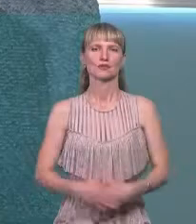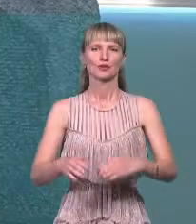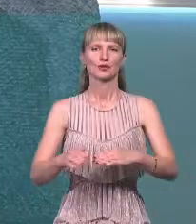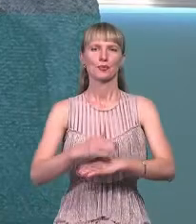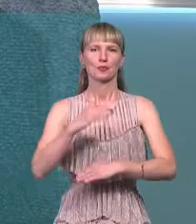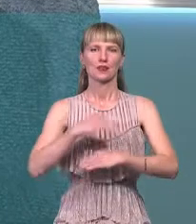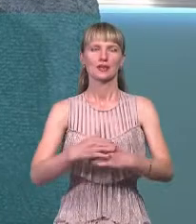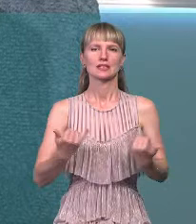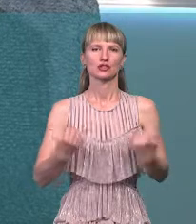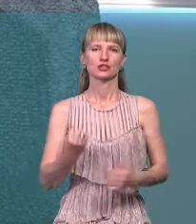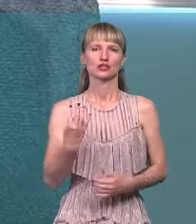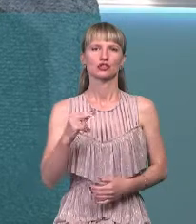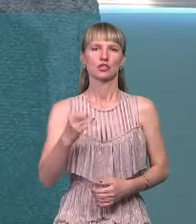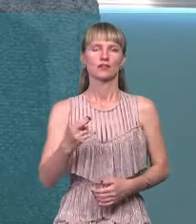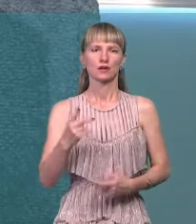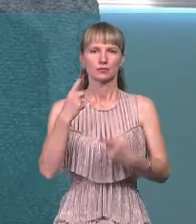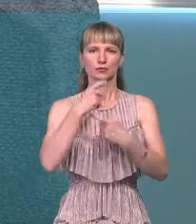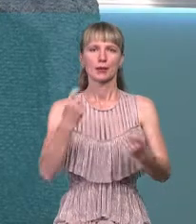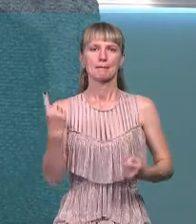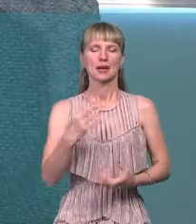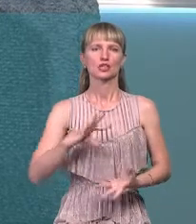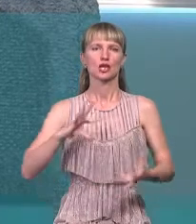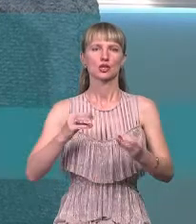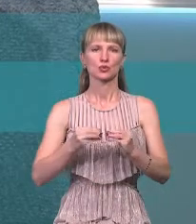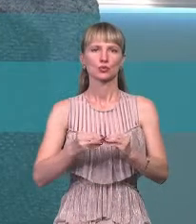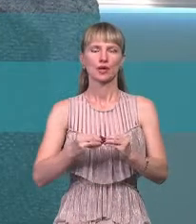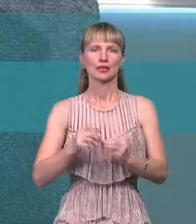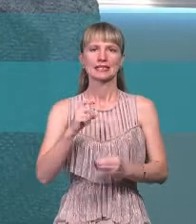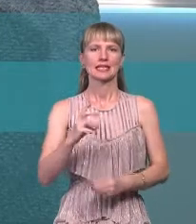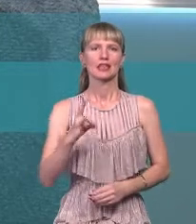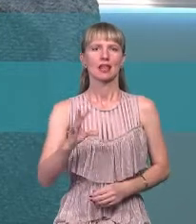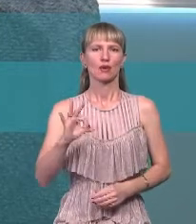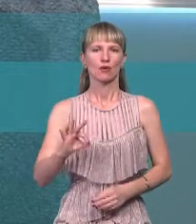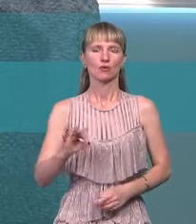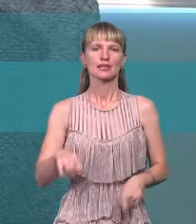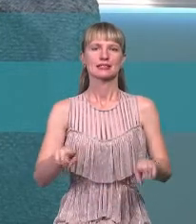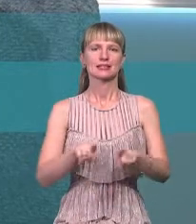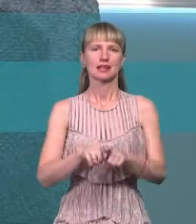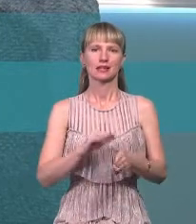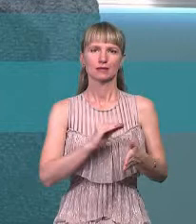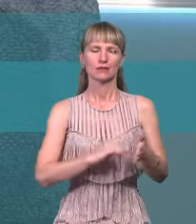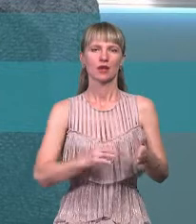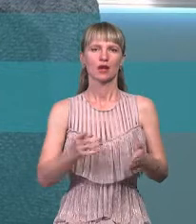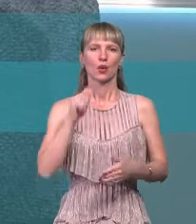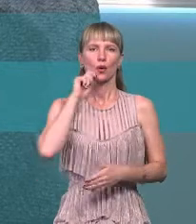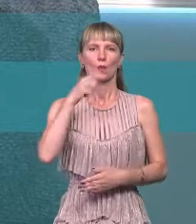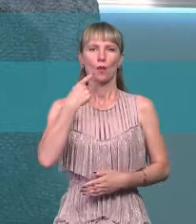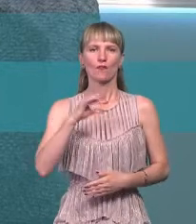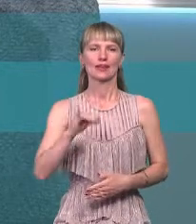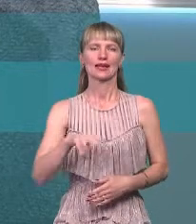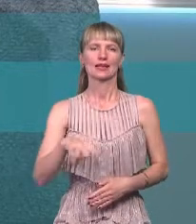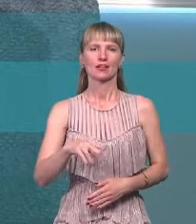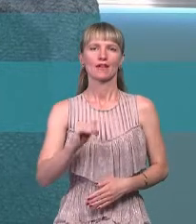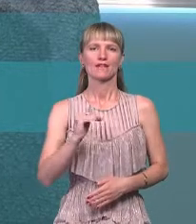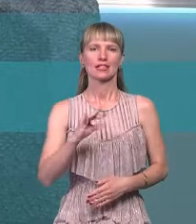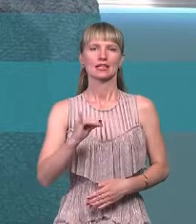Добрий вечір. Сьогодні, 14 червня, оголошені перші результати зовнішнього незалежного оцінювання з таких предметів, як українська мова і література,